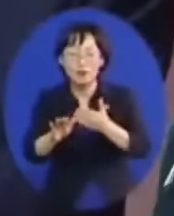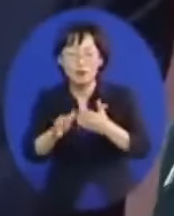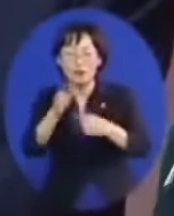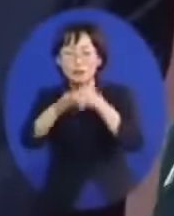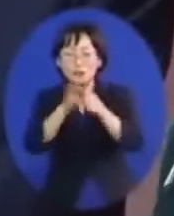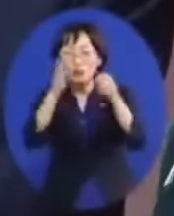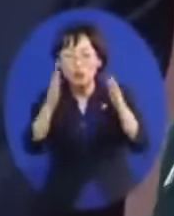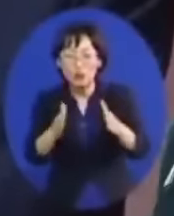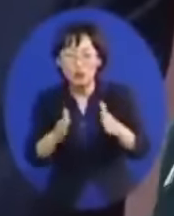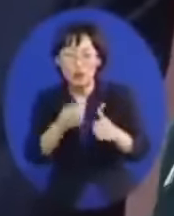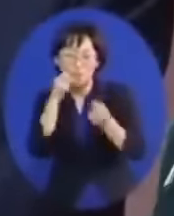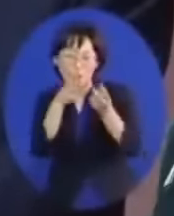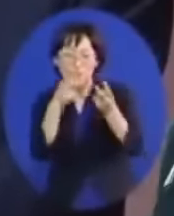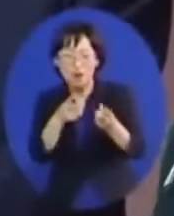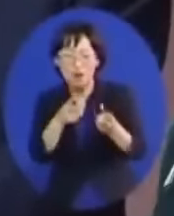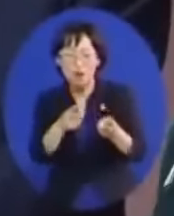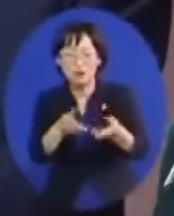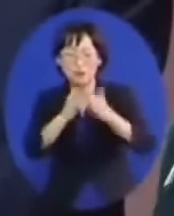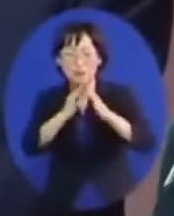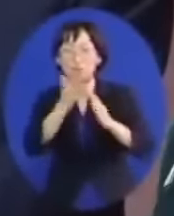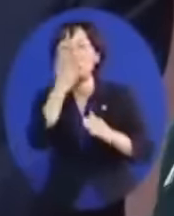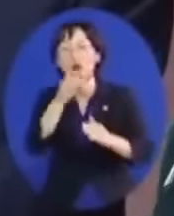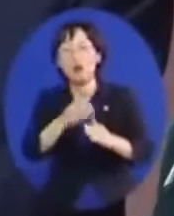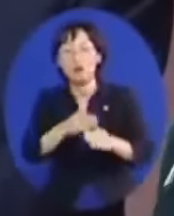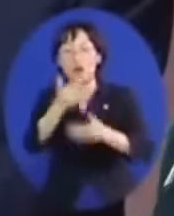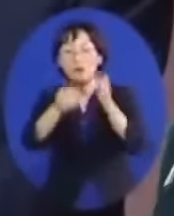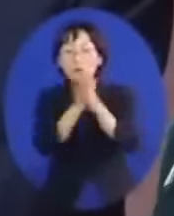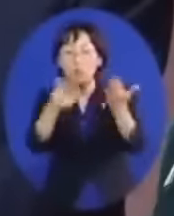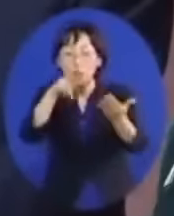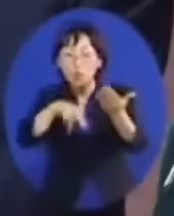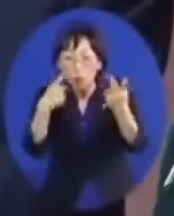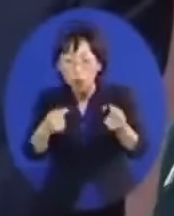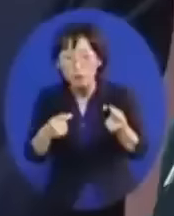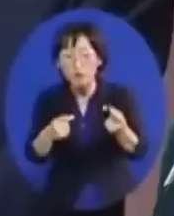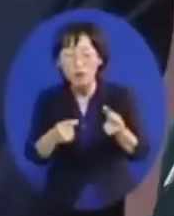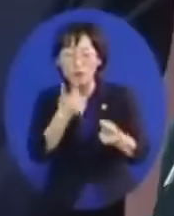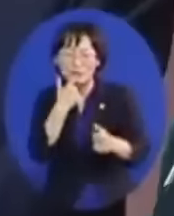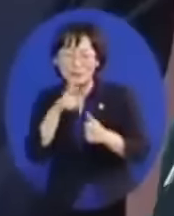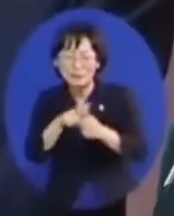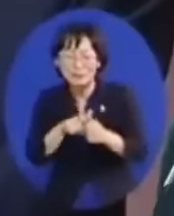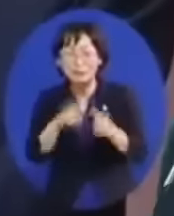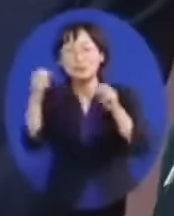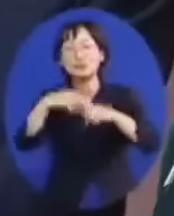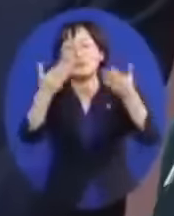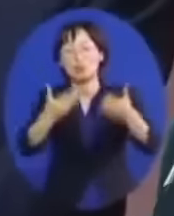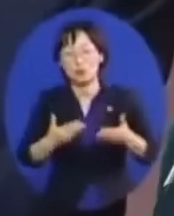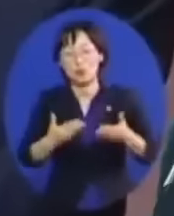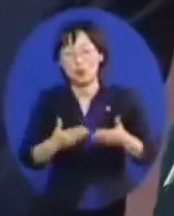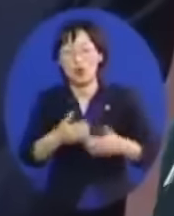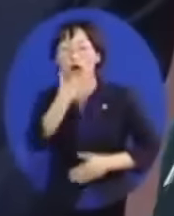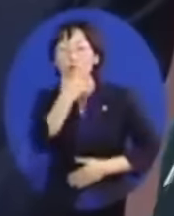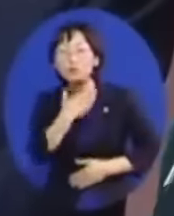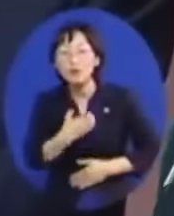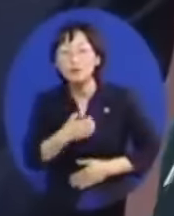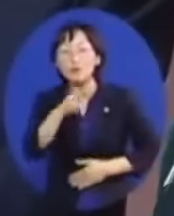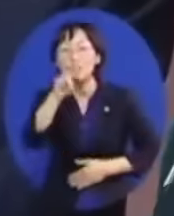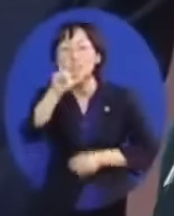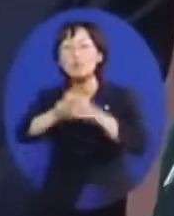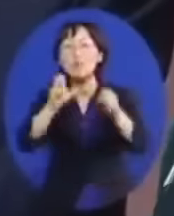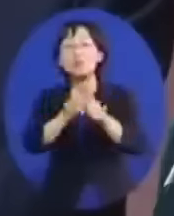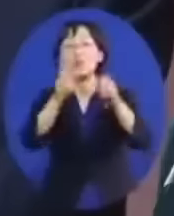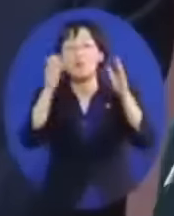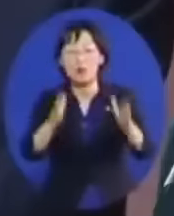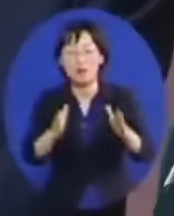것입니다. 성경에도 이처럼 지치지 않는 끈기로 응답을 이룬 이야기가 많습니다. 아브라함은 25년 만에 응답을 받았고